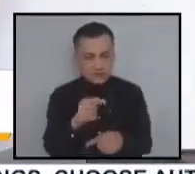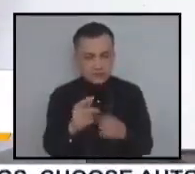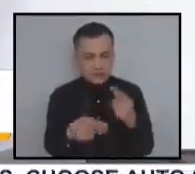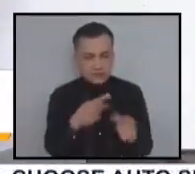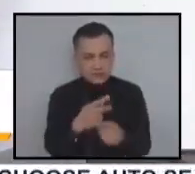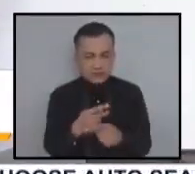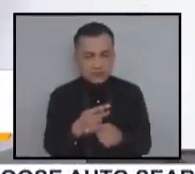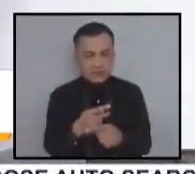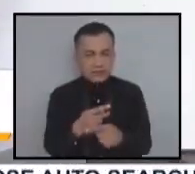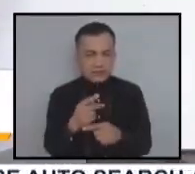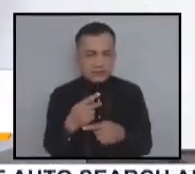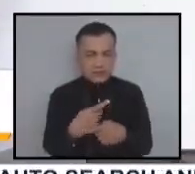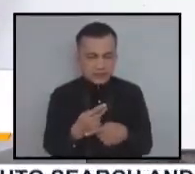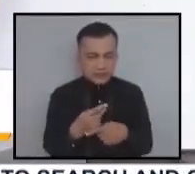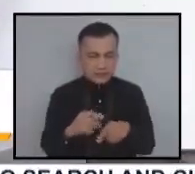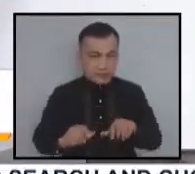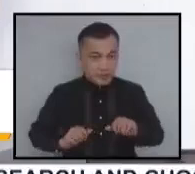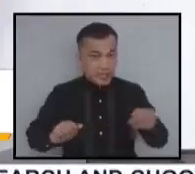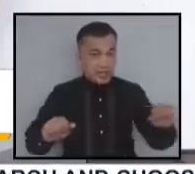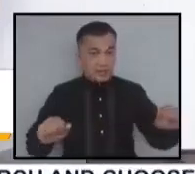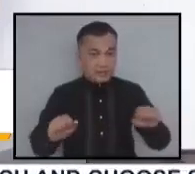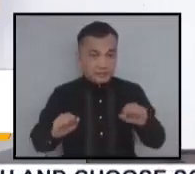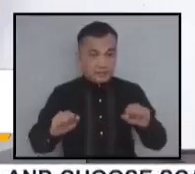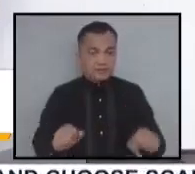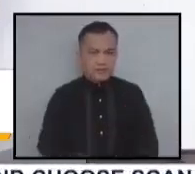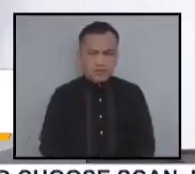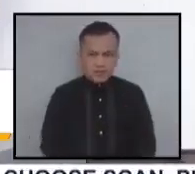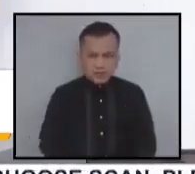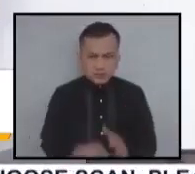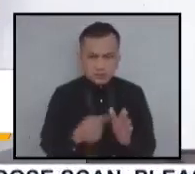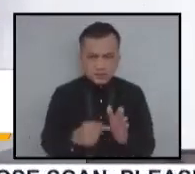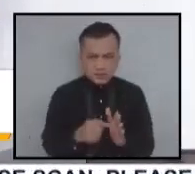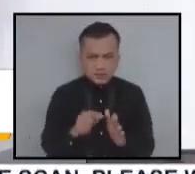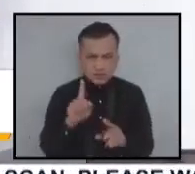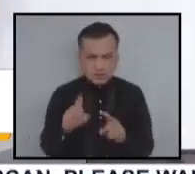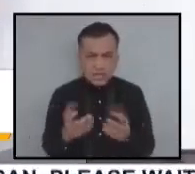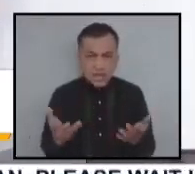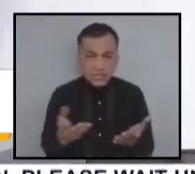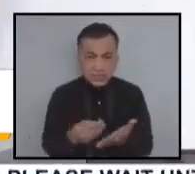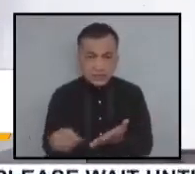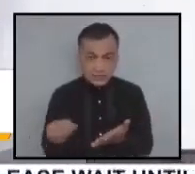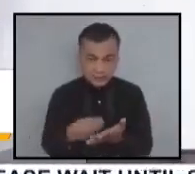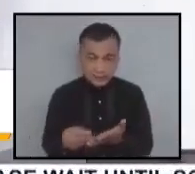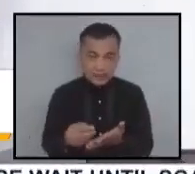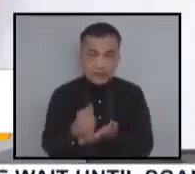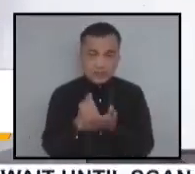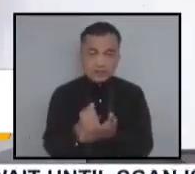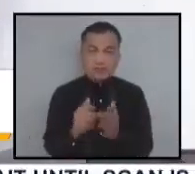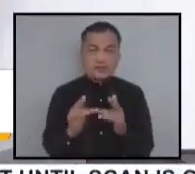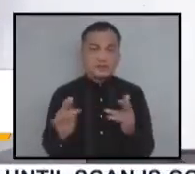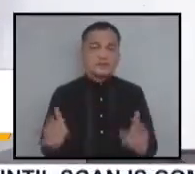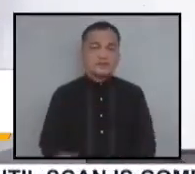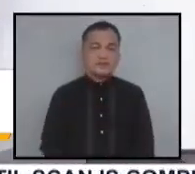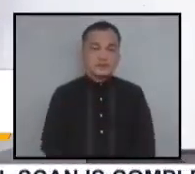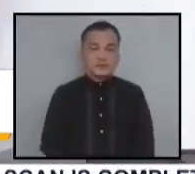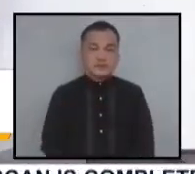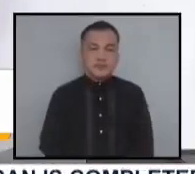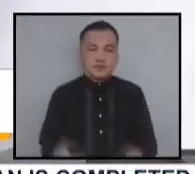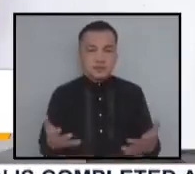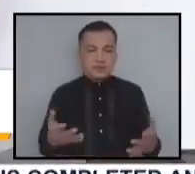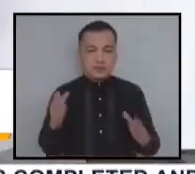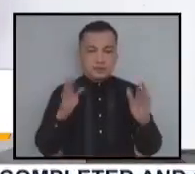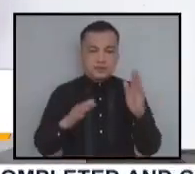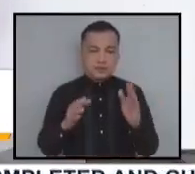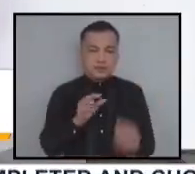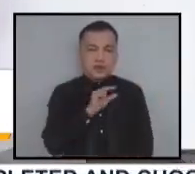Pero minsan ang question nila, saan namin ito mabibili? Oo. So nakakatulong itong fair na to. So wala na tayong problema sa quality, napakaganda ng